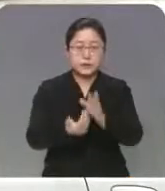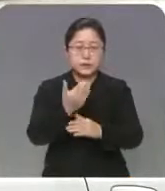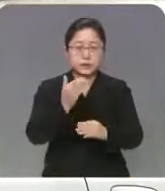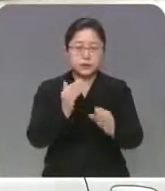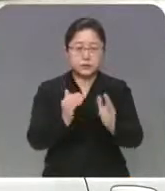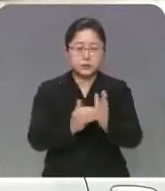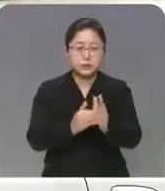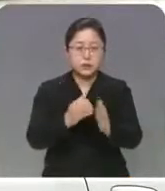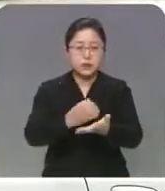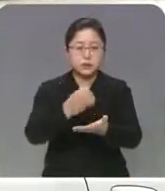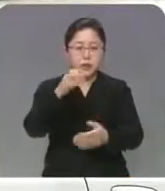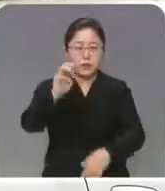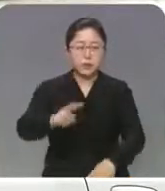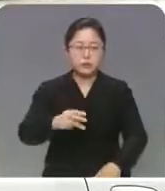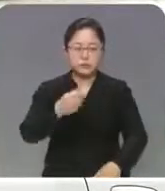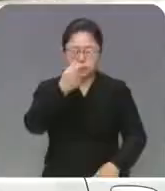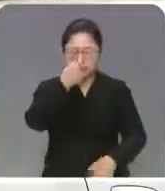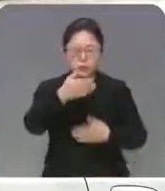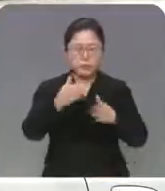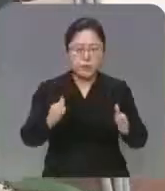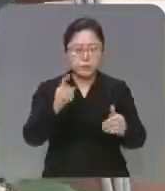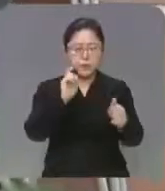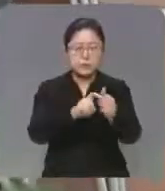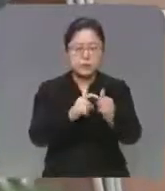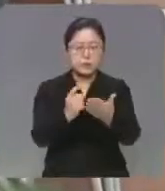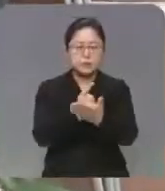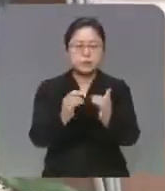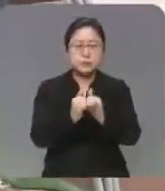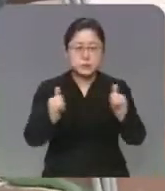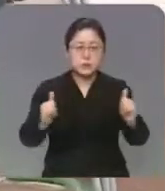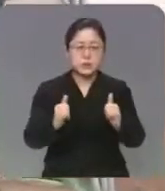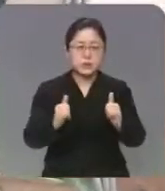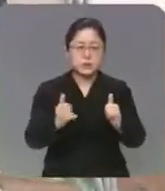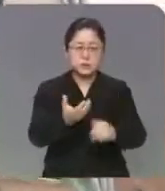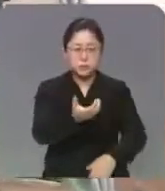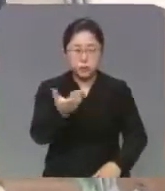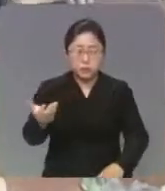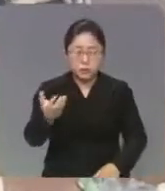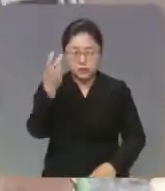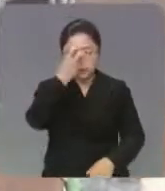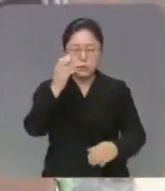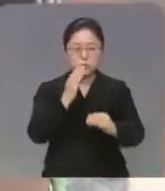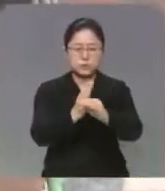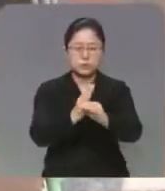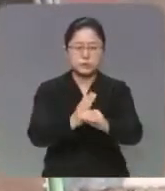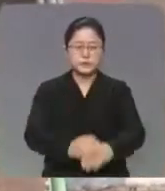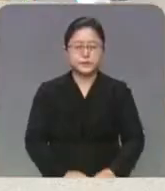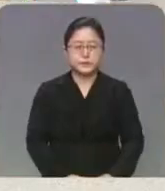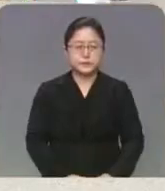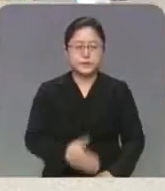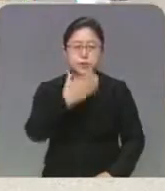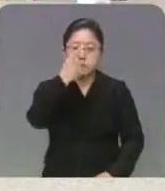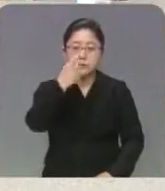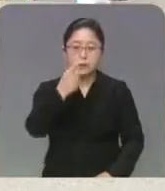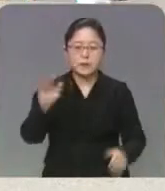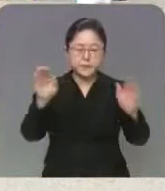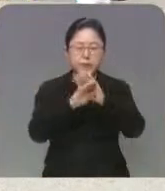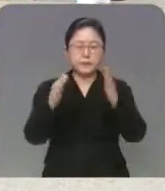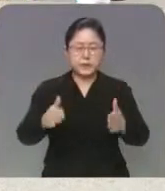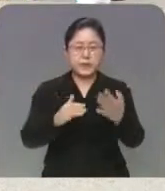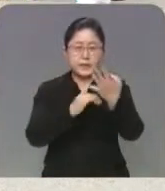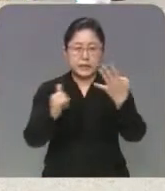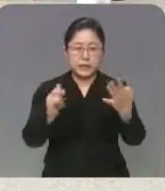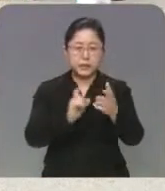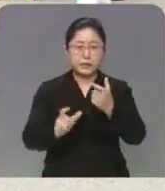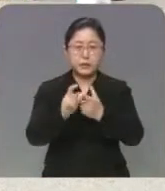전했는데요. 담양군은 광주 룸소주방 관련 확진자의 접촉자라며 동선을 파악 중이라고 밝혔습니다. 순천에서는 밤사이 4명이